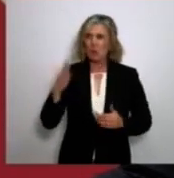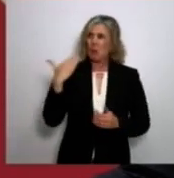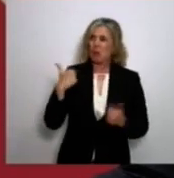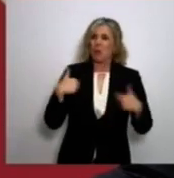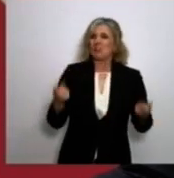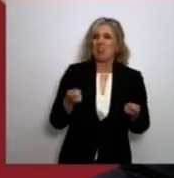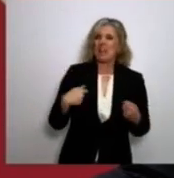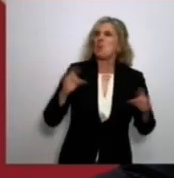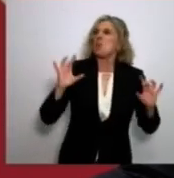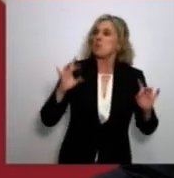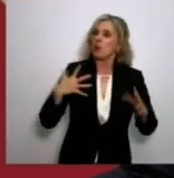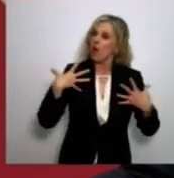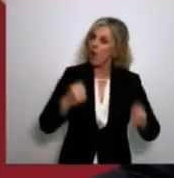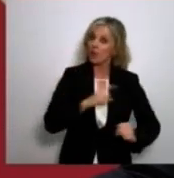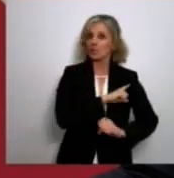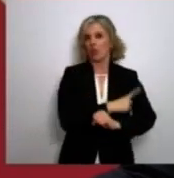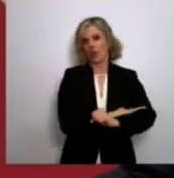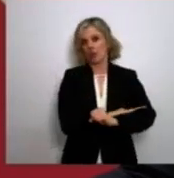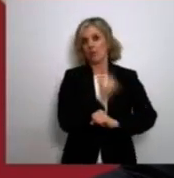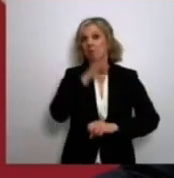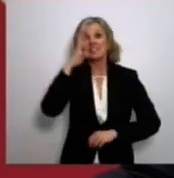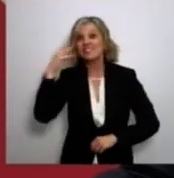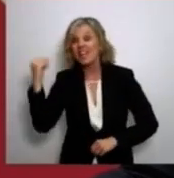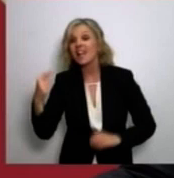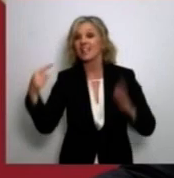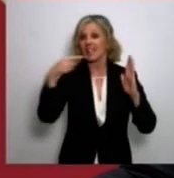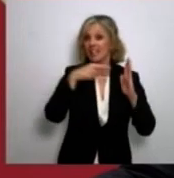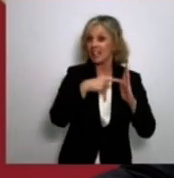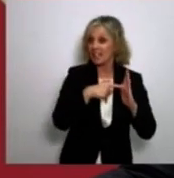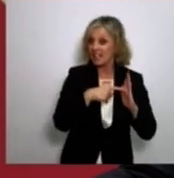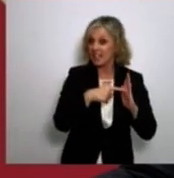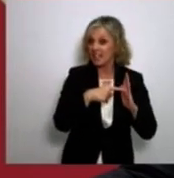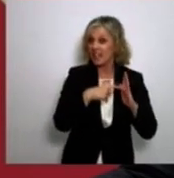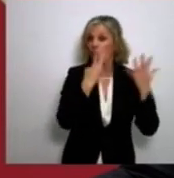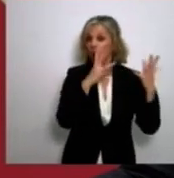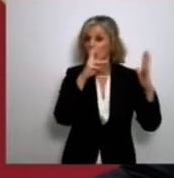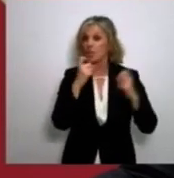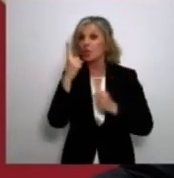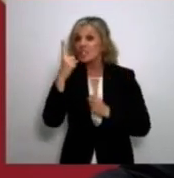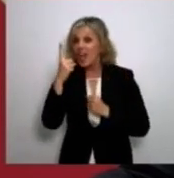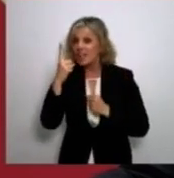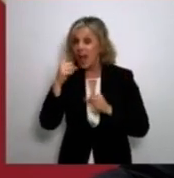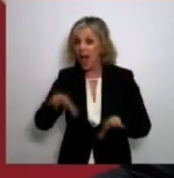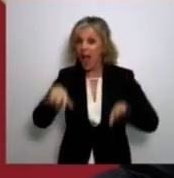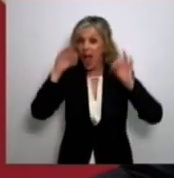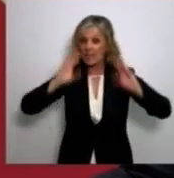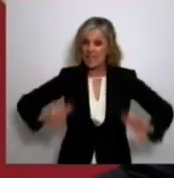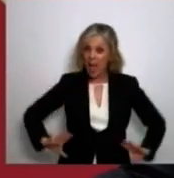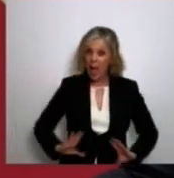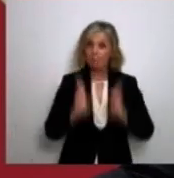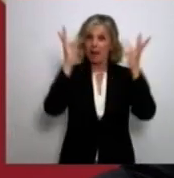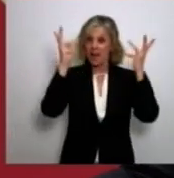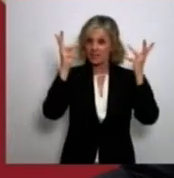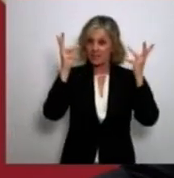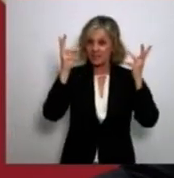Μην ξεχνάτε ότι το 21 στο οποίο έχουμε τη ρίζα μας και είναι το σημείο αναφοράς